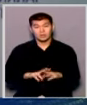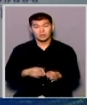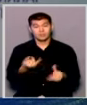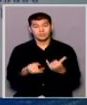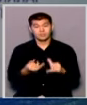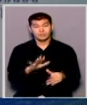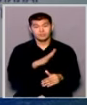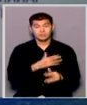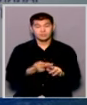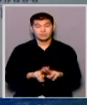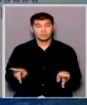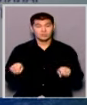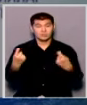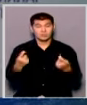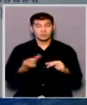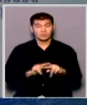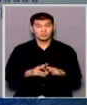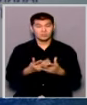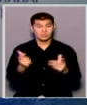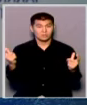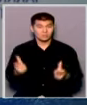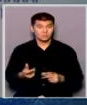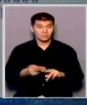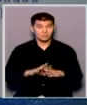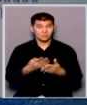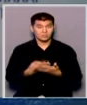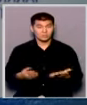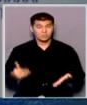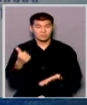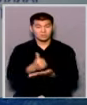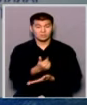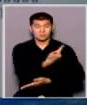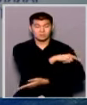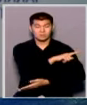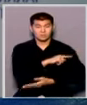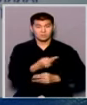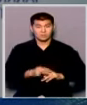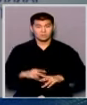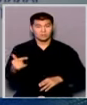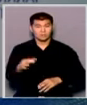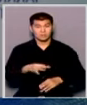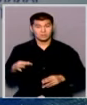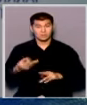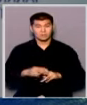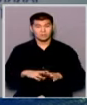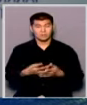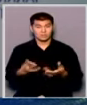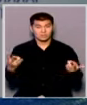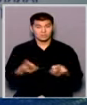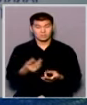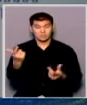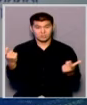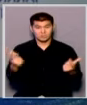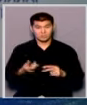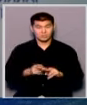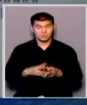желтым статусом за нарушение режима самоизоляции вынесено постановление главного государственного санитарного врача Тарауской области о необходимости